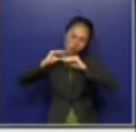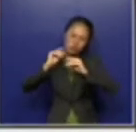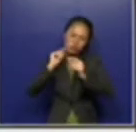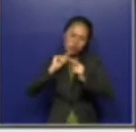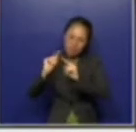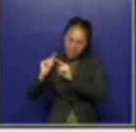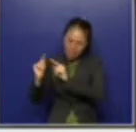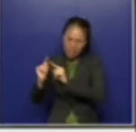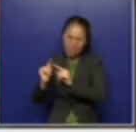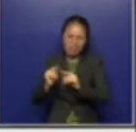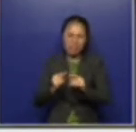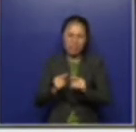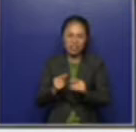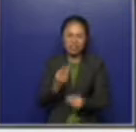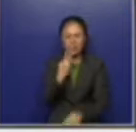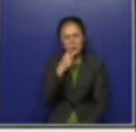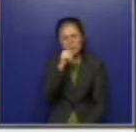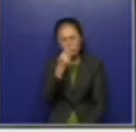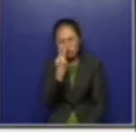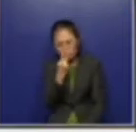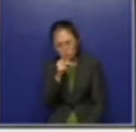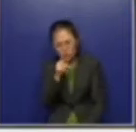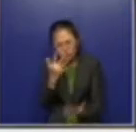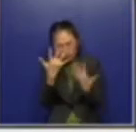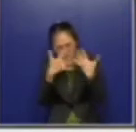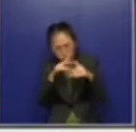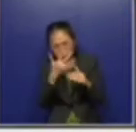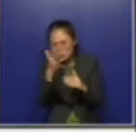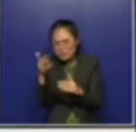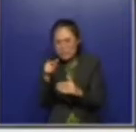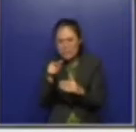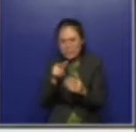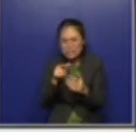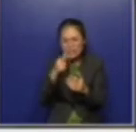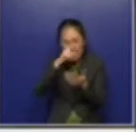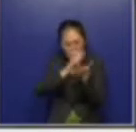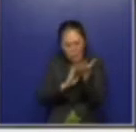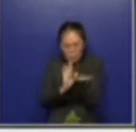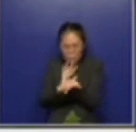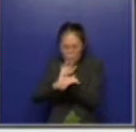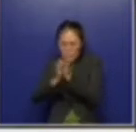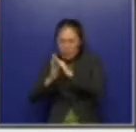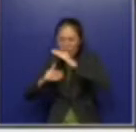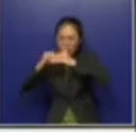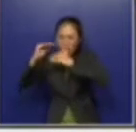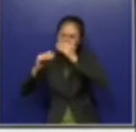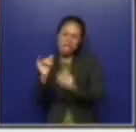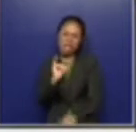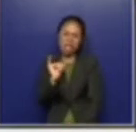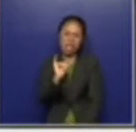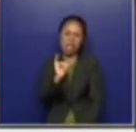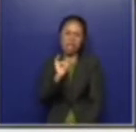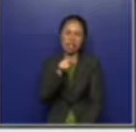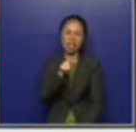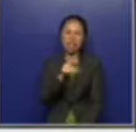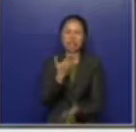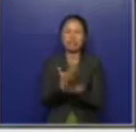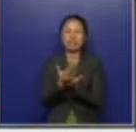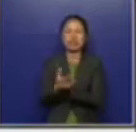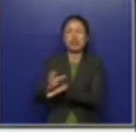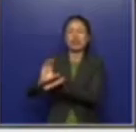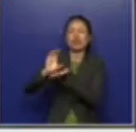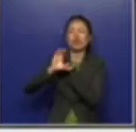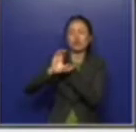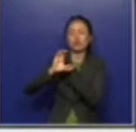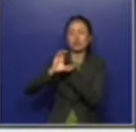ใช้กันบ้างไหนล่ะบูรณาการยุทธศาสตร์ชาติปฏิรูปประเทศต่างคนต่างทำครับเพราะว่าถือเงินกองทุนน่ะท่านประธานครับมันไม่ได้อยู่ในระ